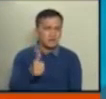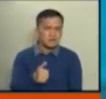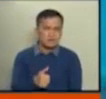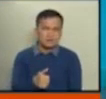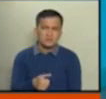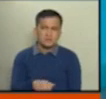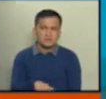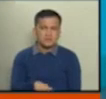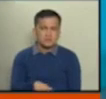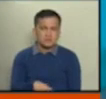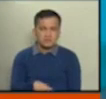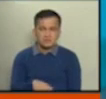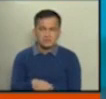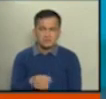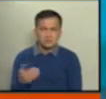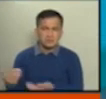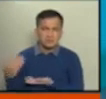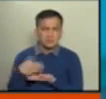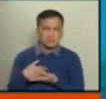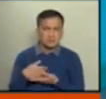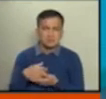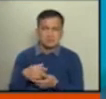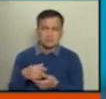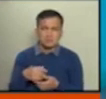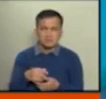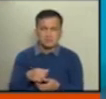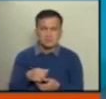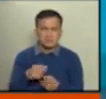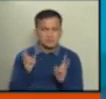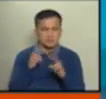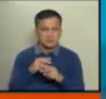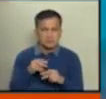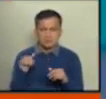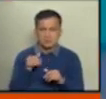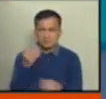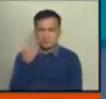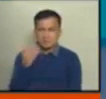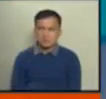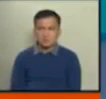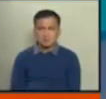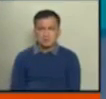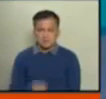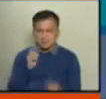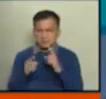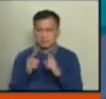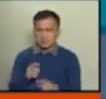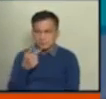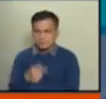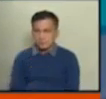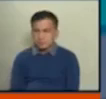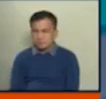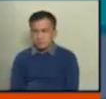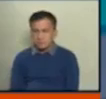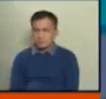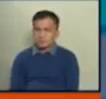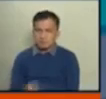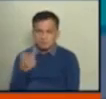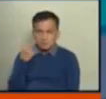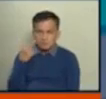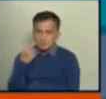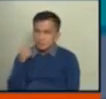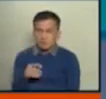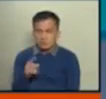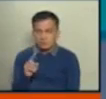bahay namin. Pag pumunta nga po siya, parang hindi niya ako nakikita. Sige, kausapin ko nga si yung bata ulit. Geraldine? No po.